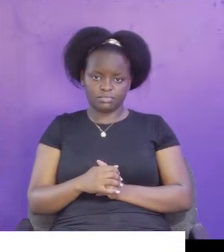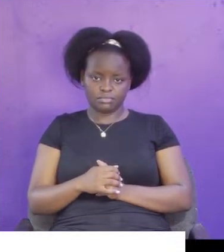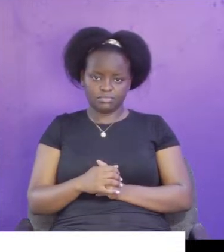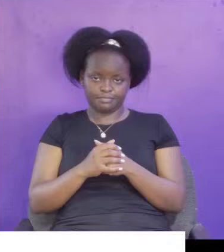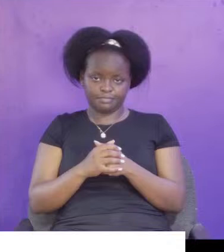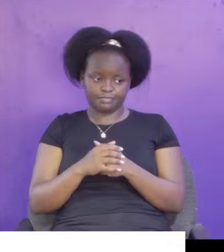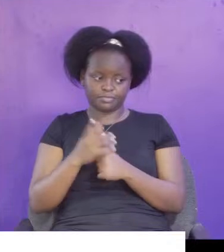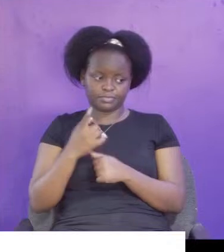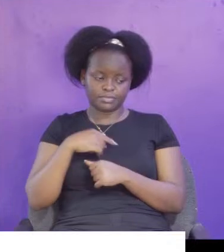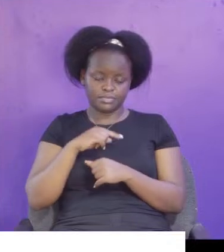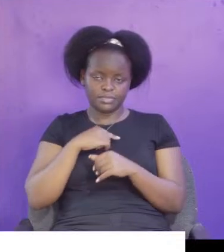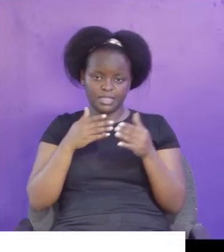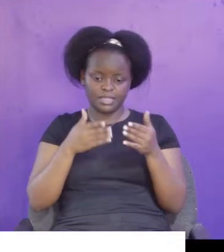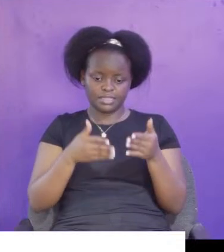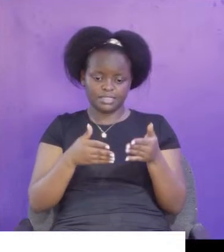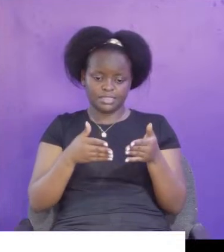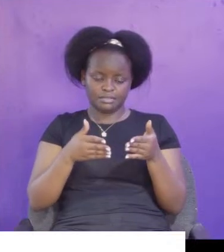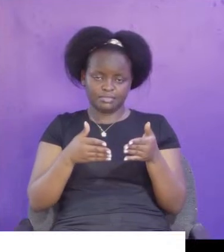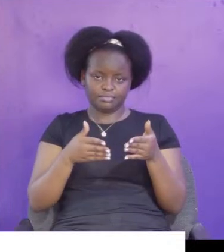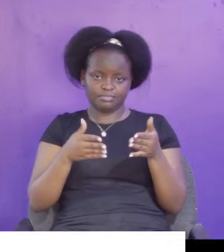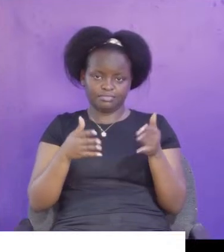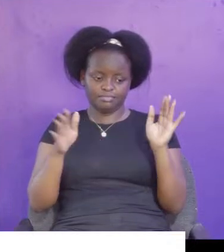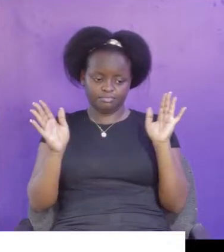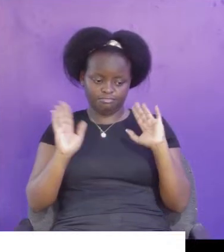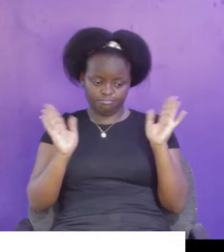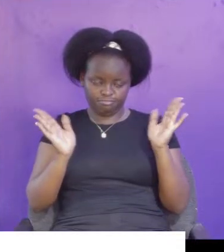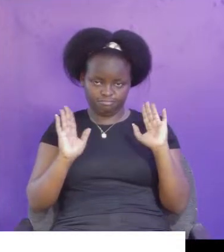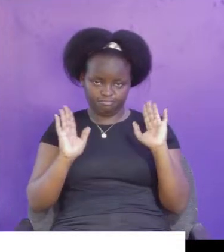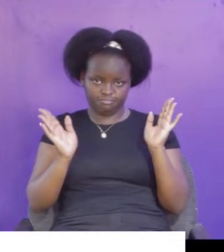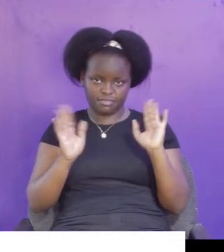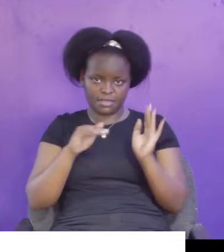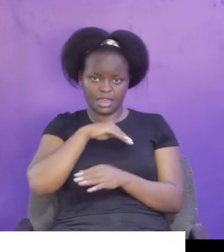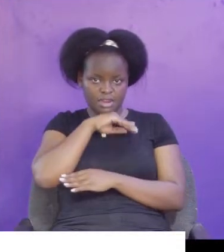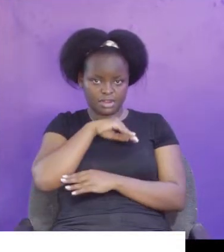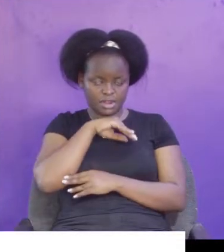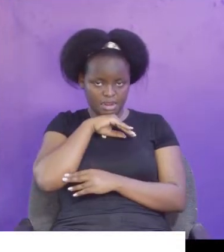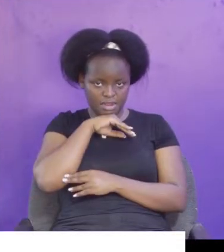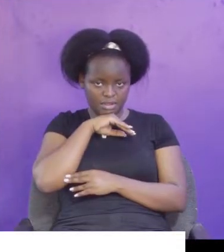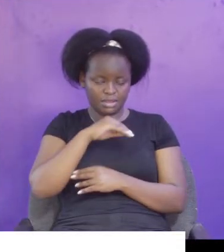Na wenzangu, baba yetu Raila Amolo Odinga,